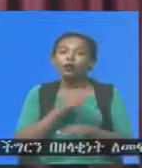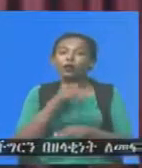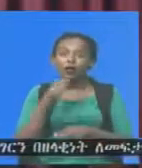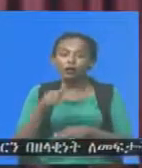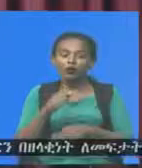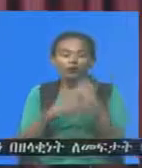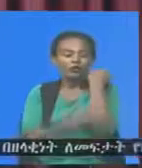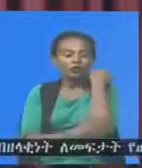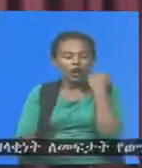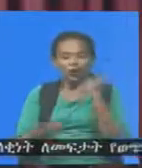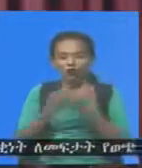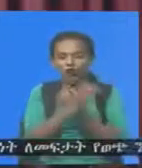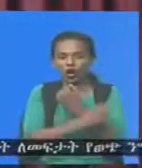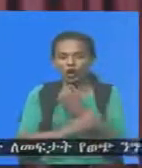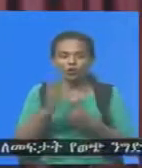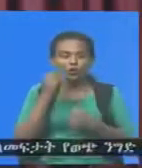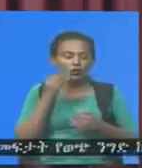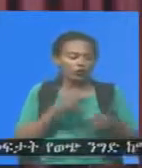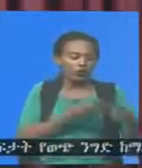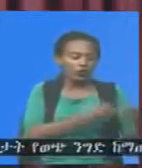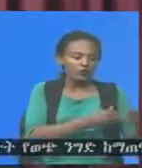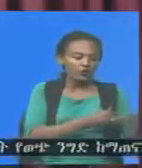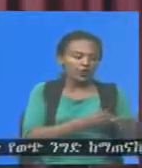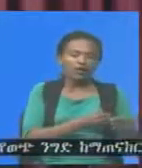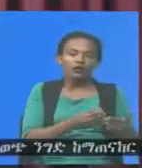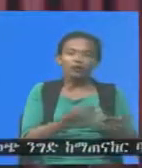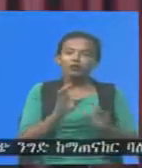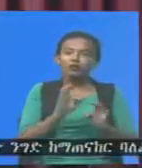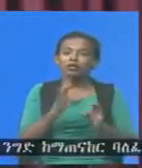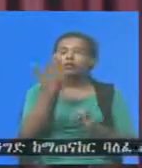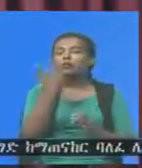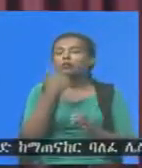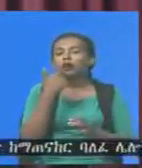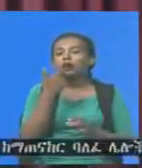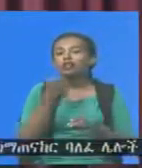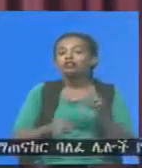ደሃ የሆነ ሀገር ጎረቤት ላይ ምንም ነገር ቢደረግ ለምን ማለት አይችልም ማለት ነው።